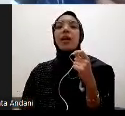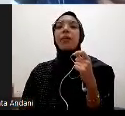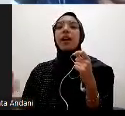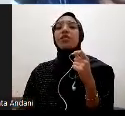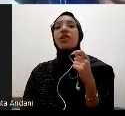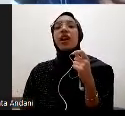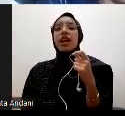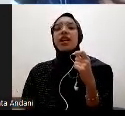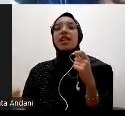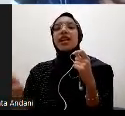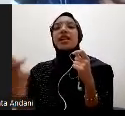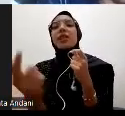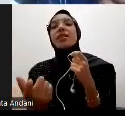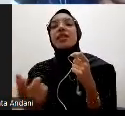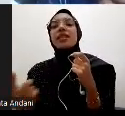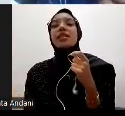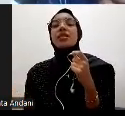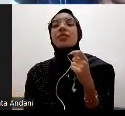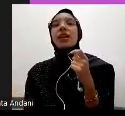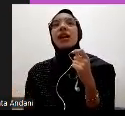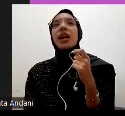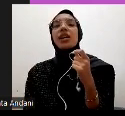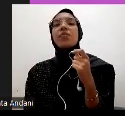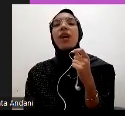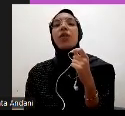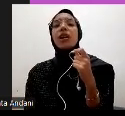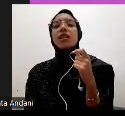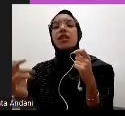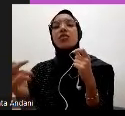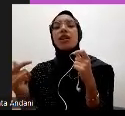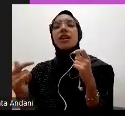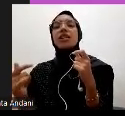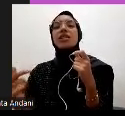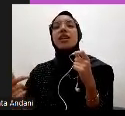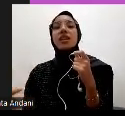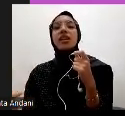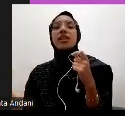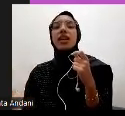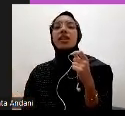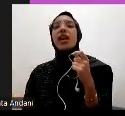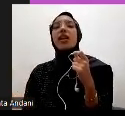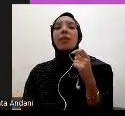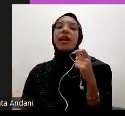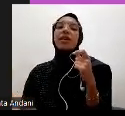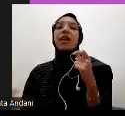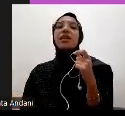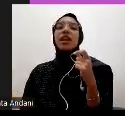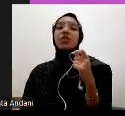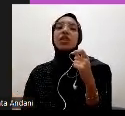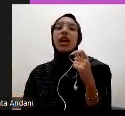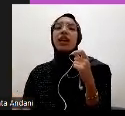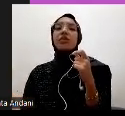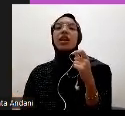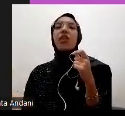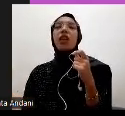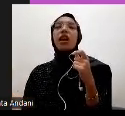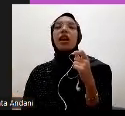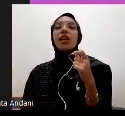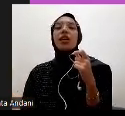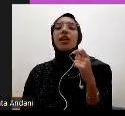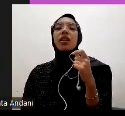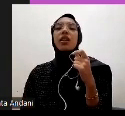persentase apa itu? Ya ini adalah persentase mengenai bahwa kecanduan gadget ini ternyata paling banyak itu dialaminya